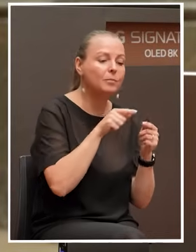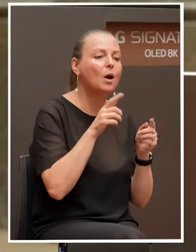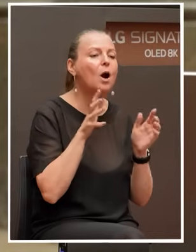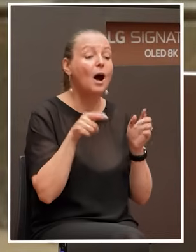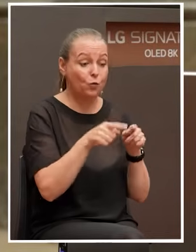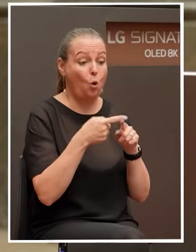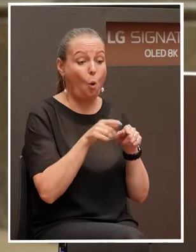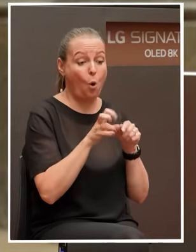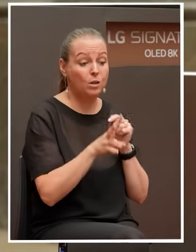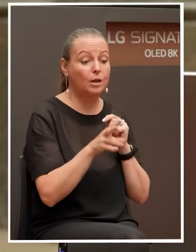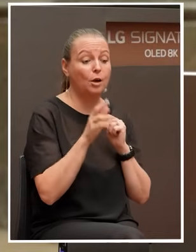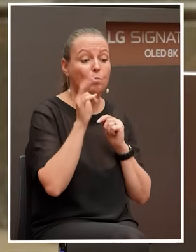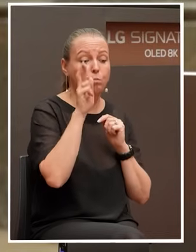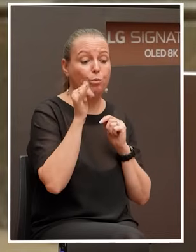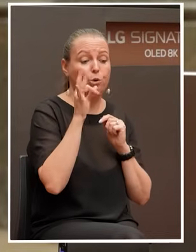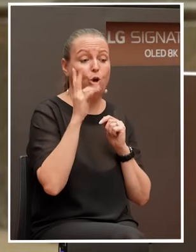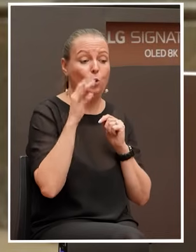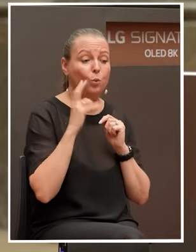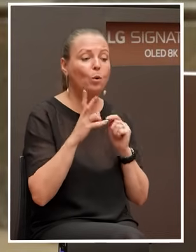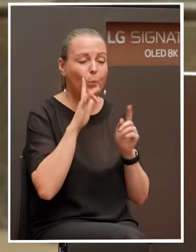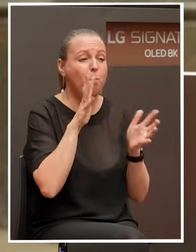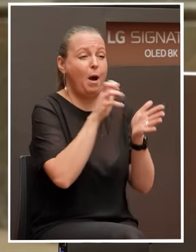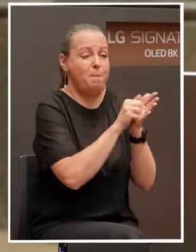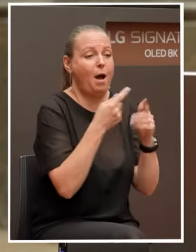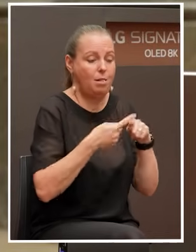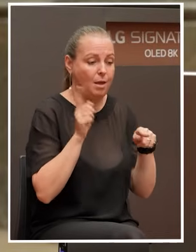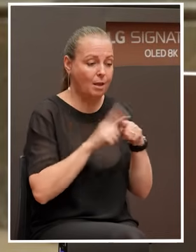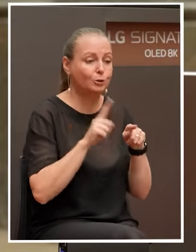уловил, в общем, то, что эта